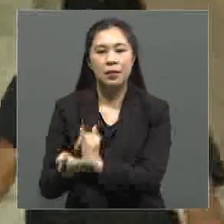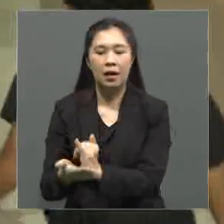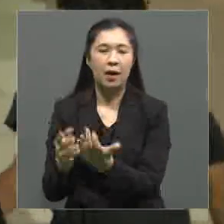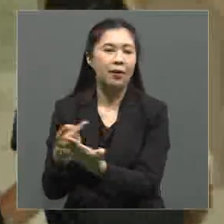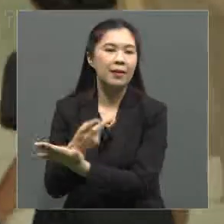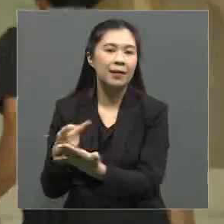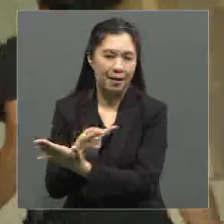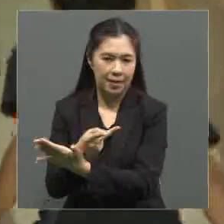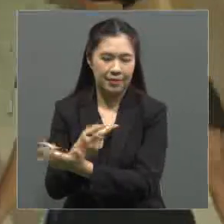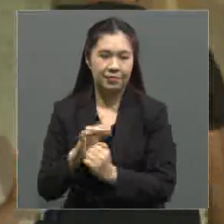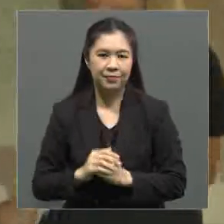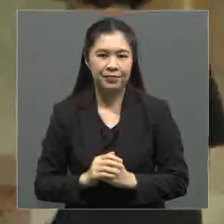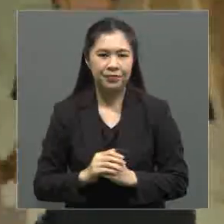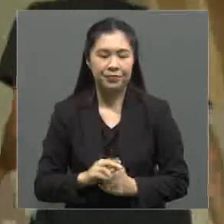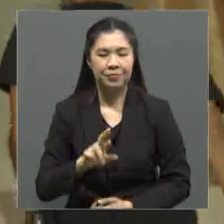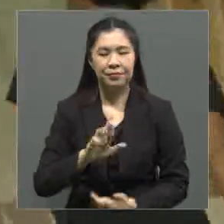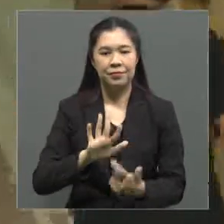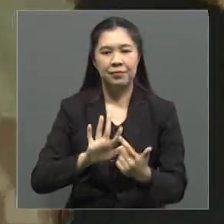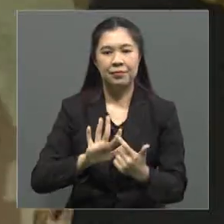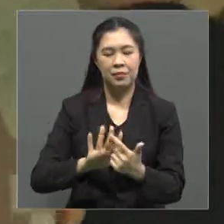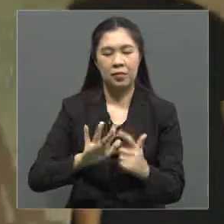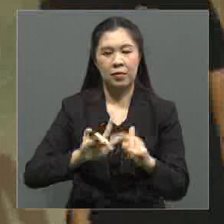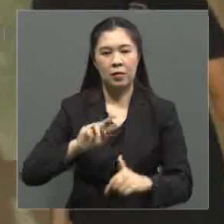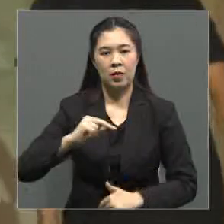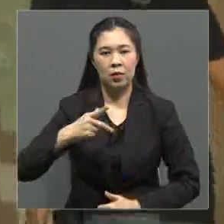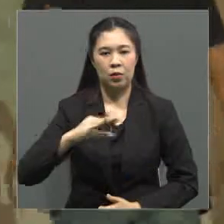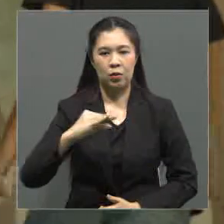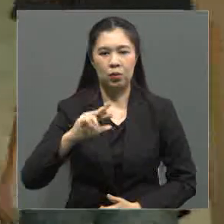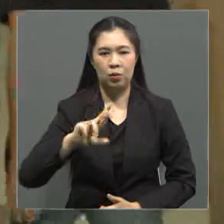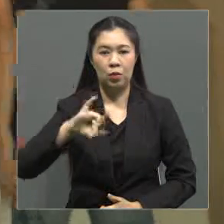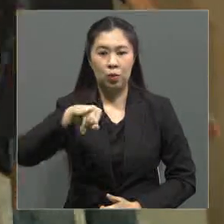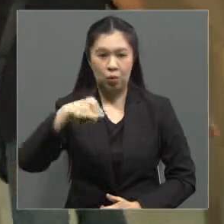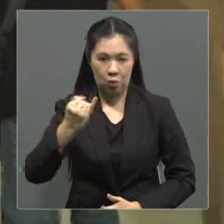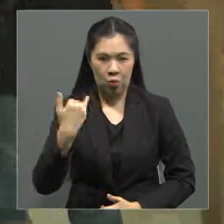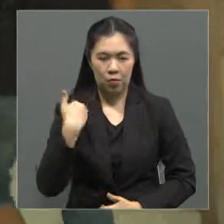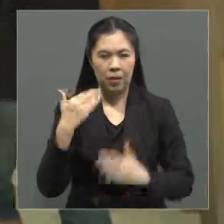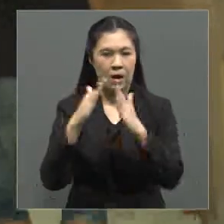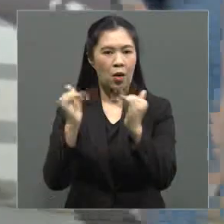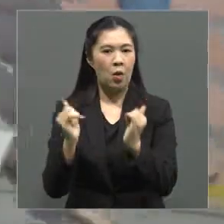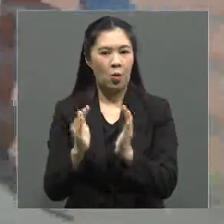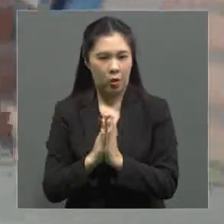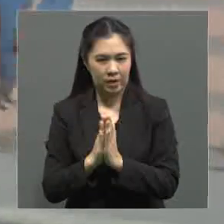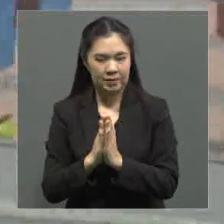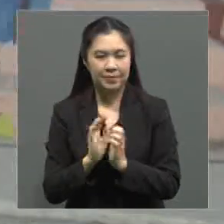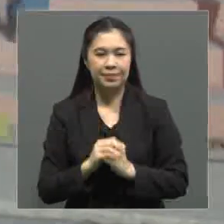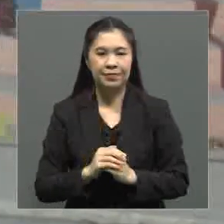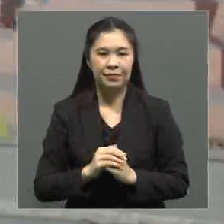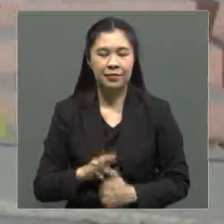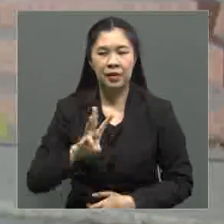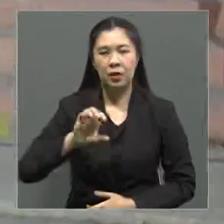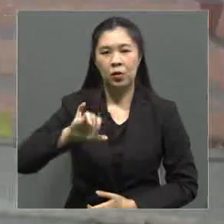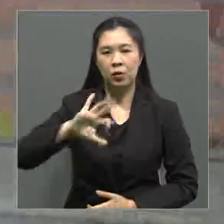กาญจนบุรีนายรุ่งโรจนอุ่มน้อยนี่จะรับใบบำเพ็ญกุศลที่วัดพระธาตุสวนแตงนายวิชาน